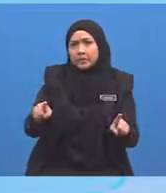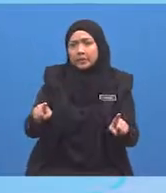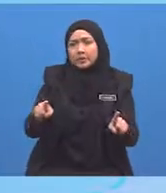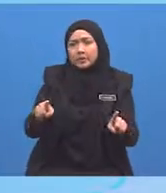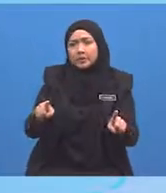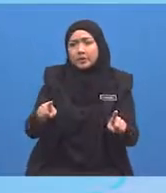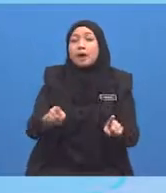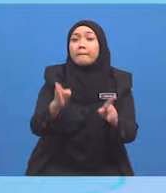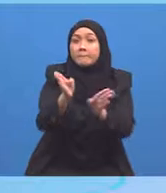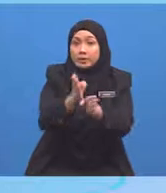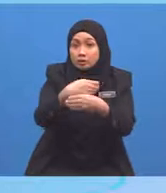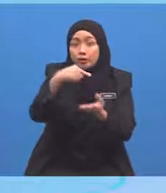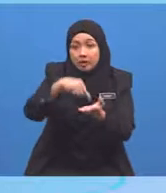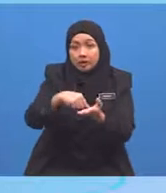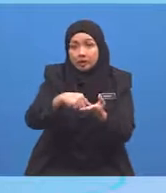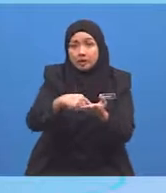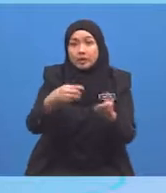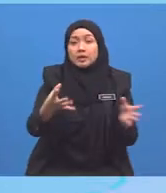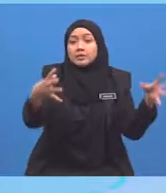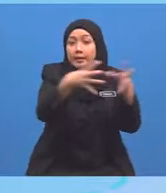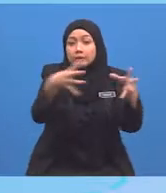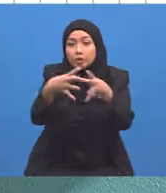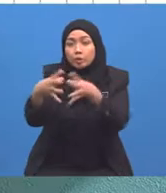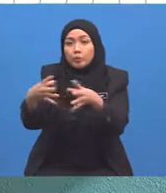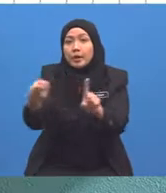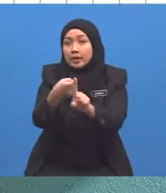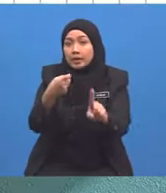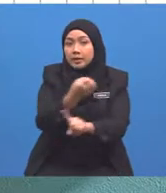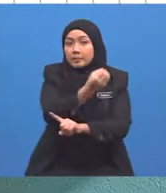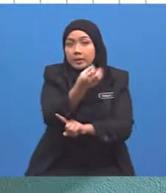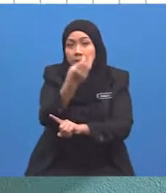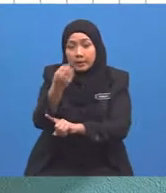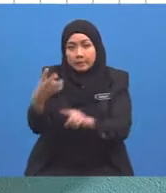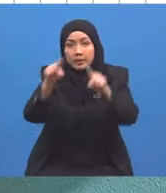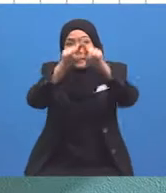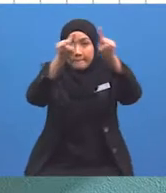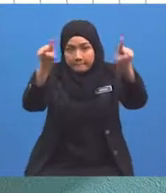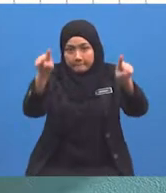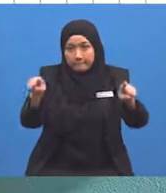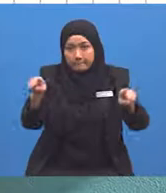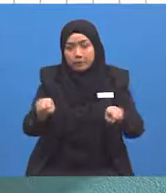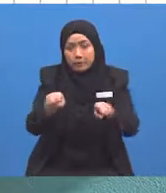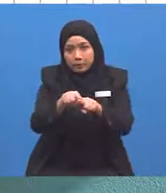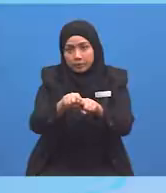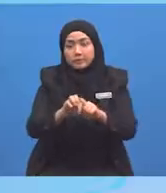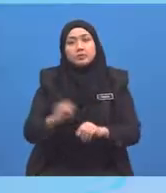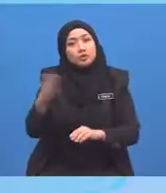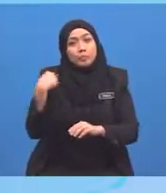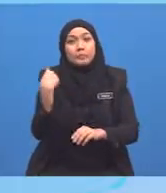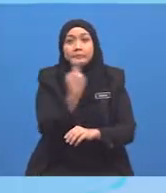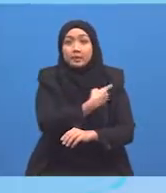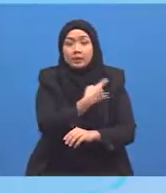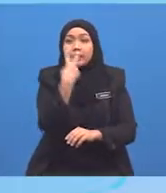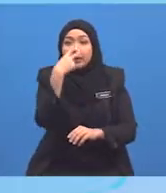gabungan beberapa bentuk poligon. Ayo murid-murid, jom lihat video ini.